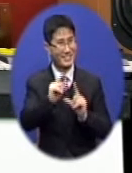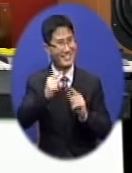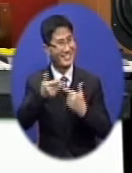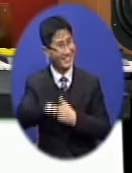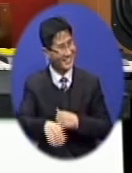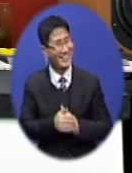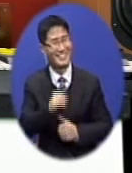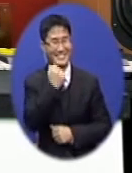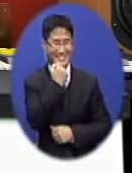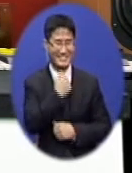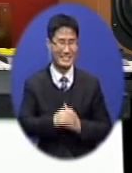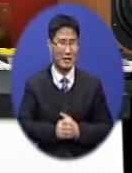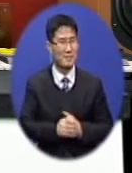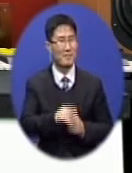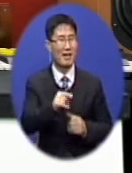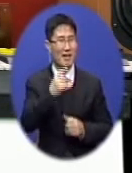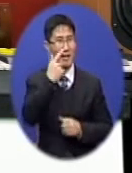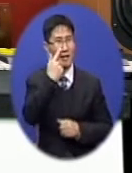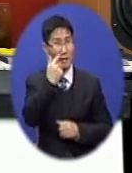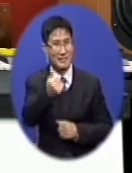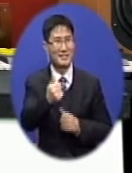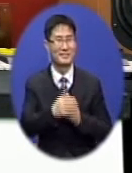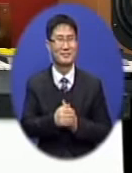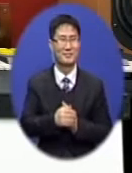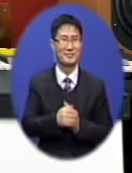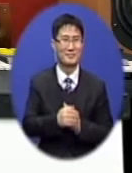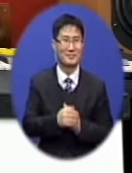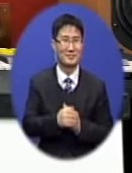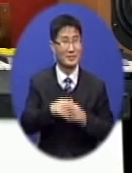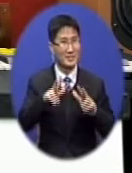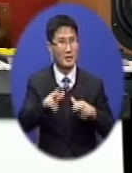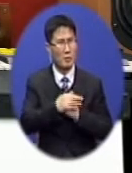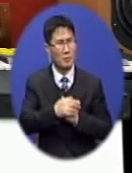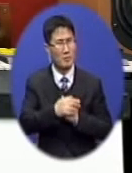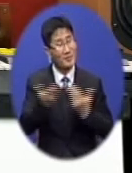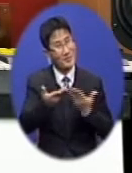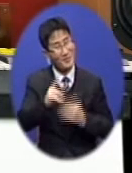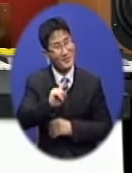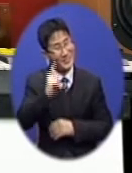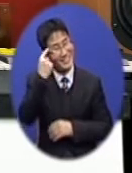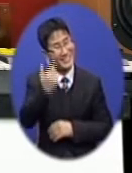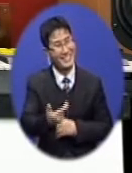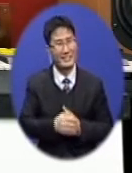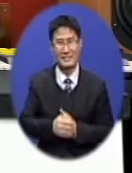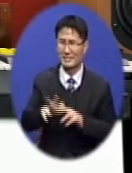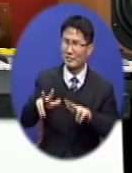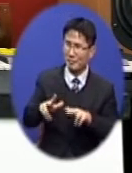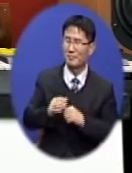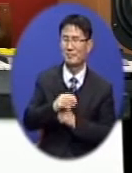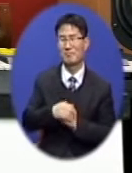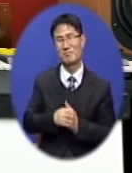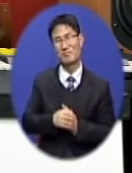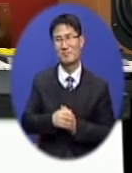네. 네. 아버님. 예. 예. 지금은 혹시 무슨 일을 하고 계시나요? 지금요.